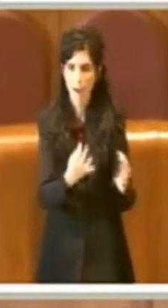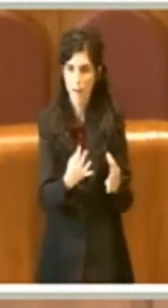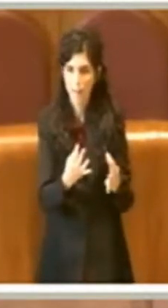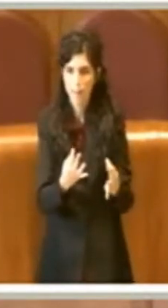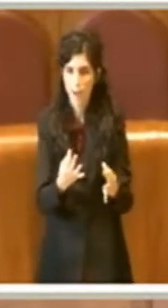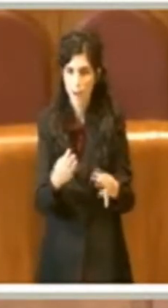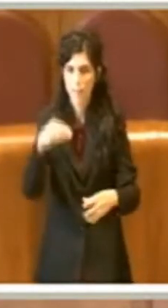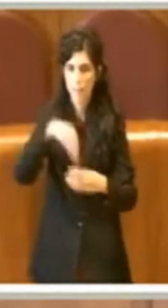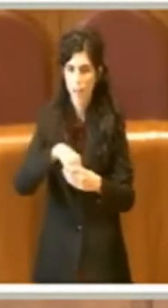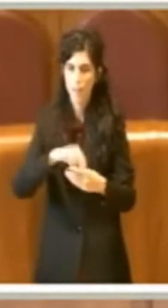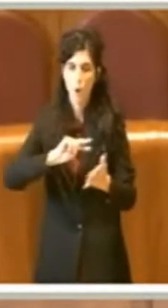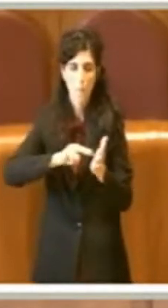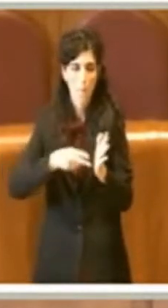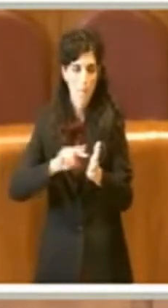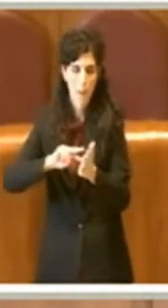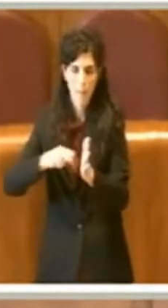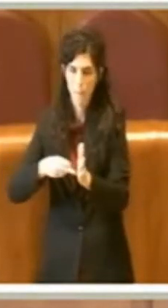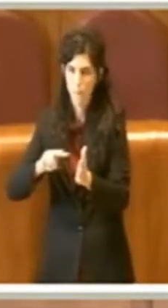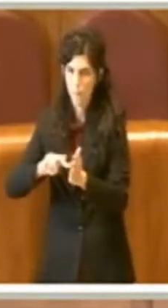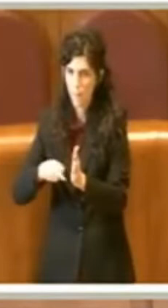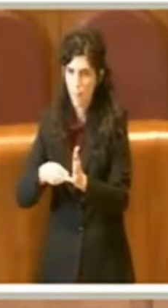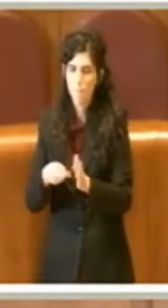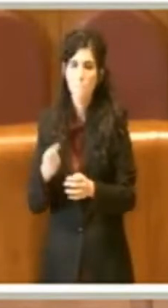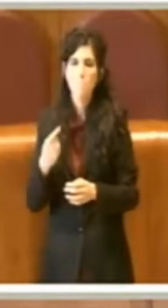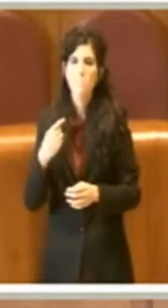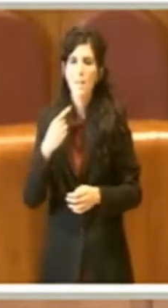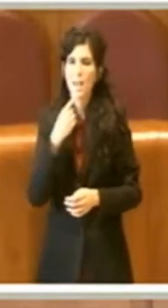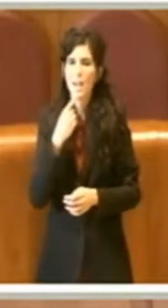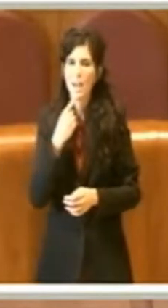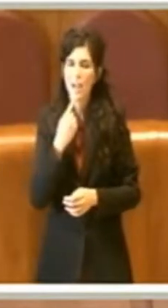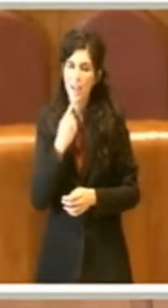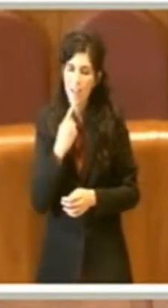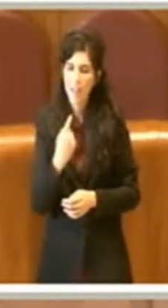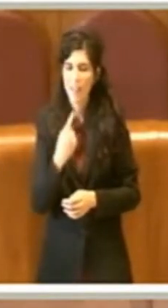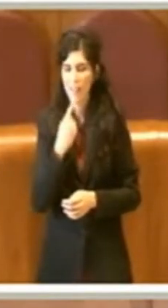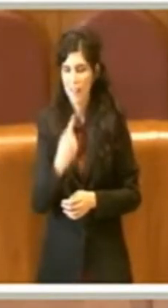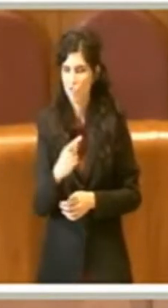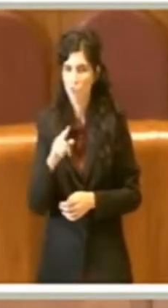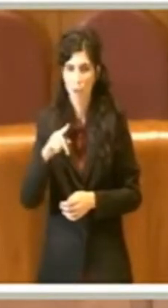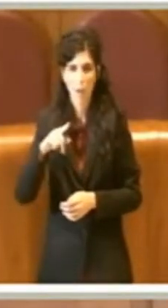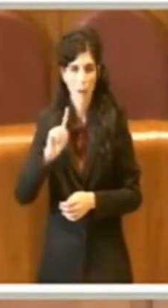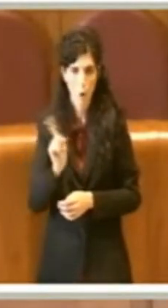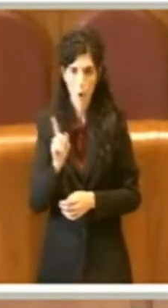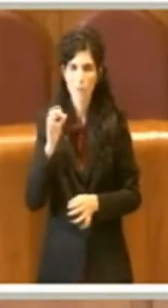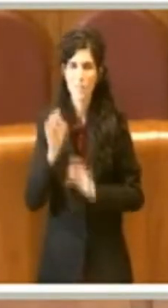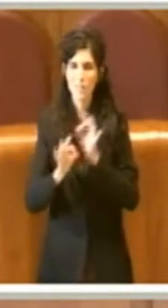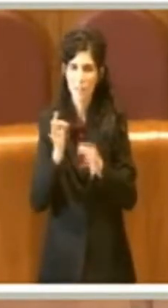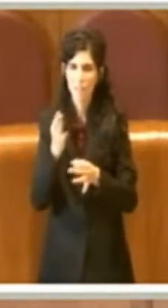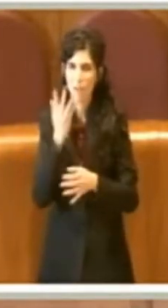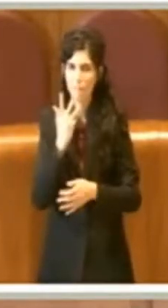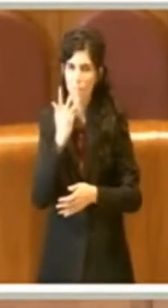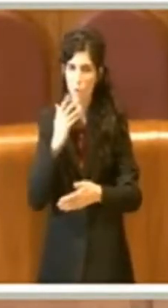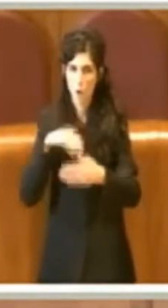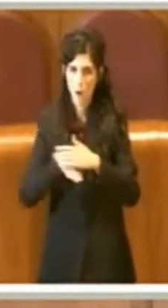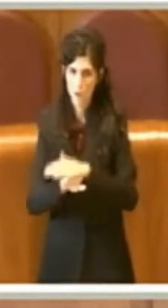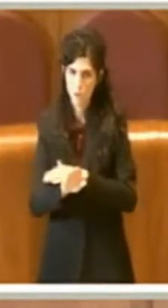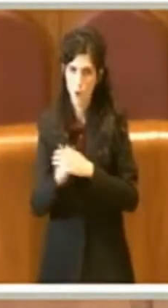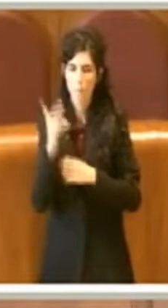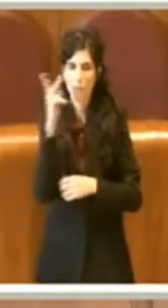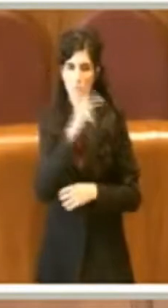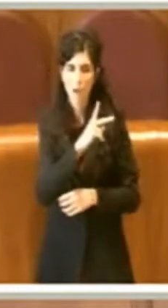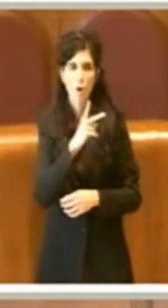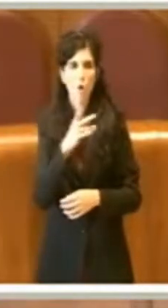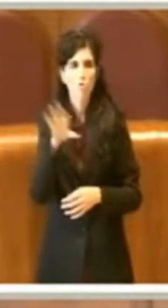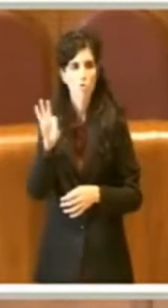problematiche certo è che le chi le nega e o chi le vuole nascondere assolutamente ma le scelte coraggiose sono proprio queste